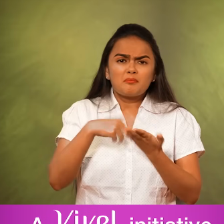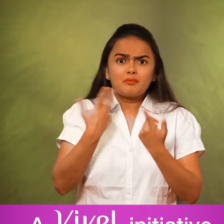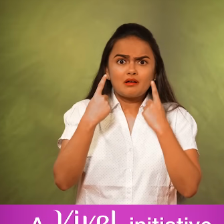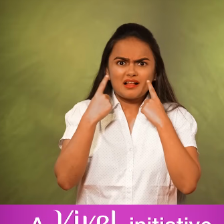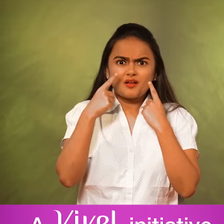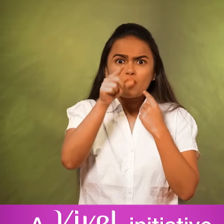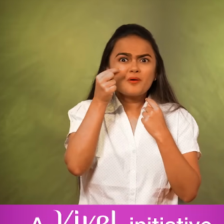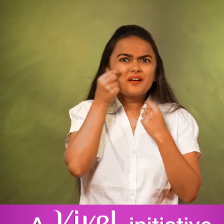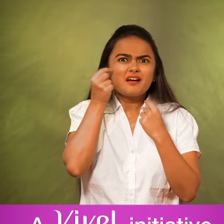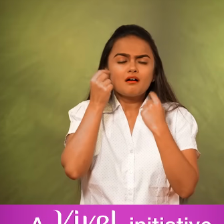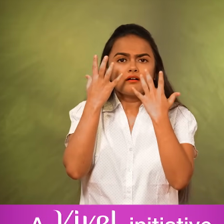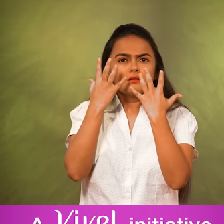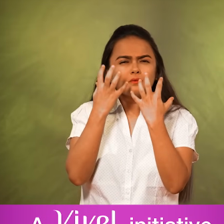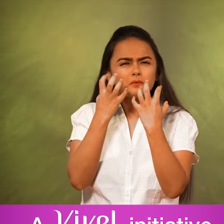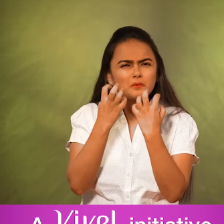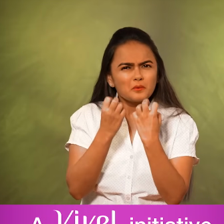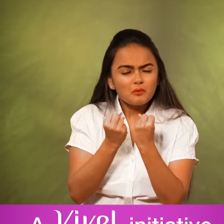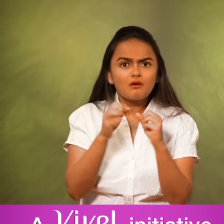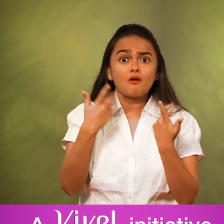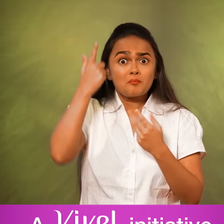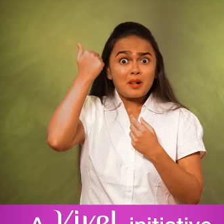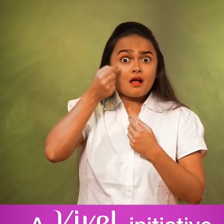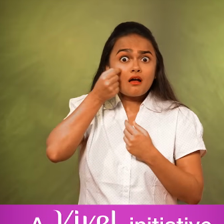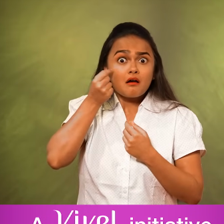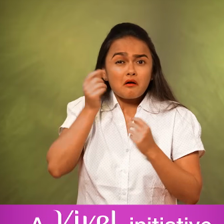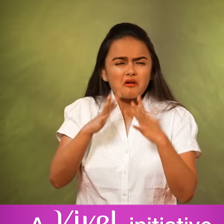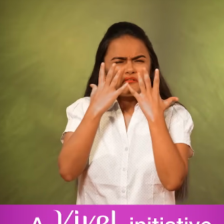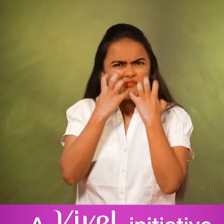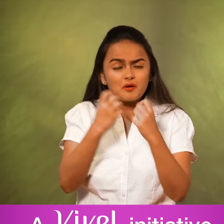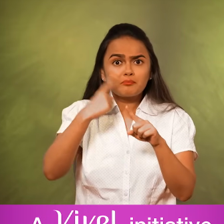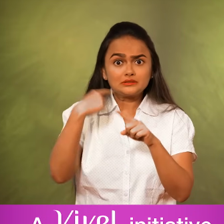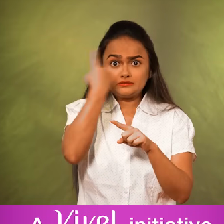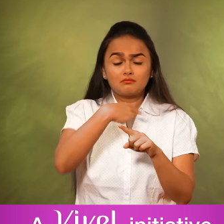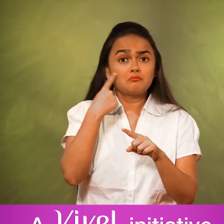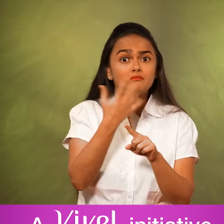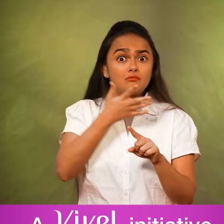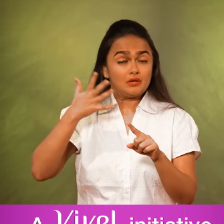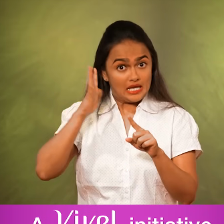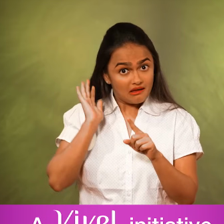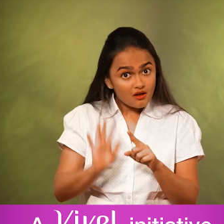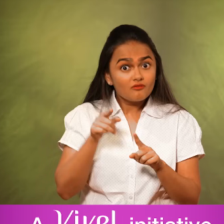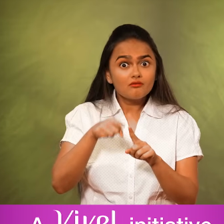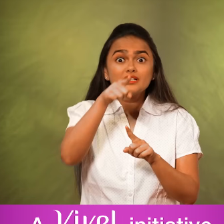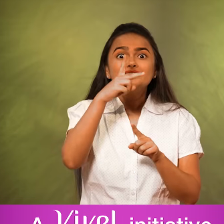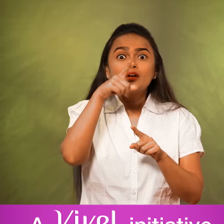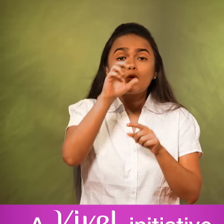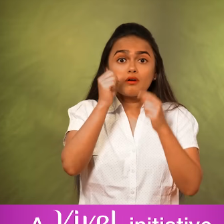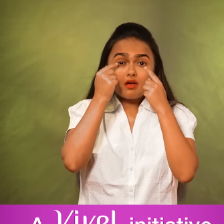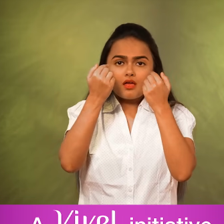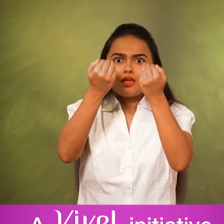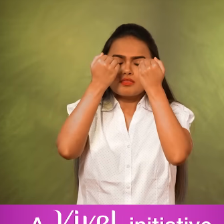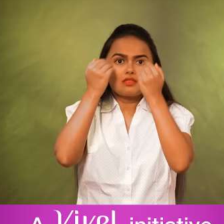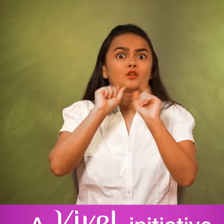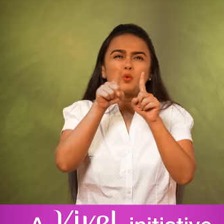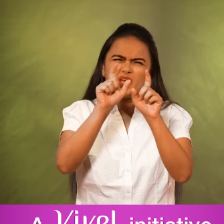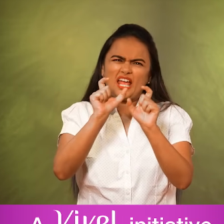इन लाइटनिंग योर मार्क्स एंड लाइक हेल्पिंग विद द पिगमेंटेशन थिंग। ब्राइटन भी बहुत अच्छा करता है आपकी स्किन को। जस्ट